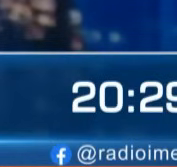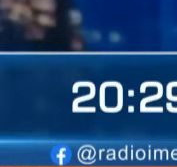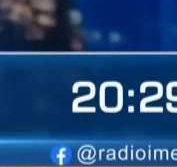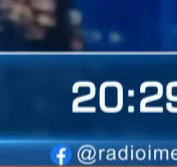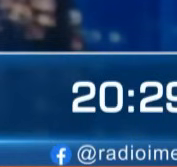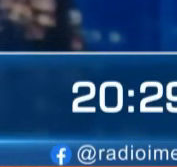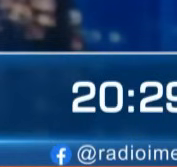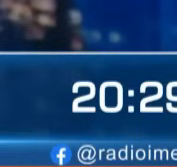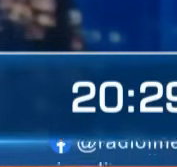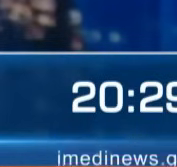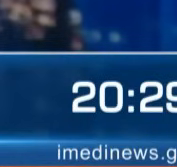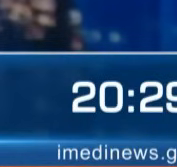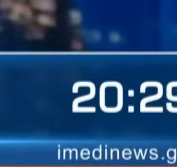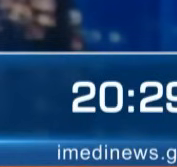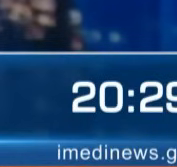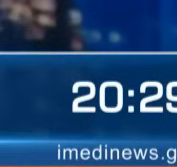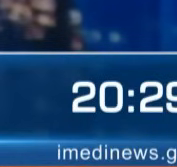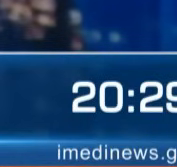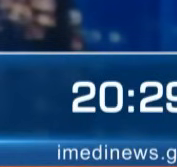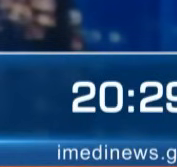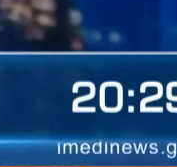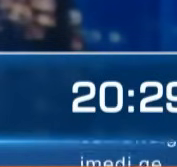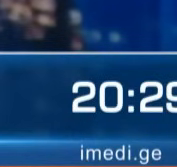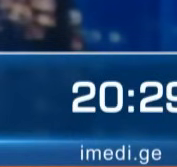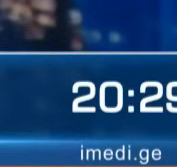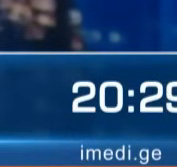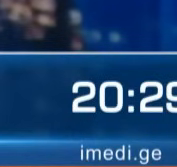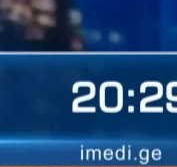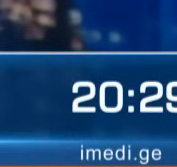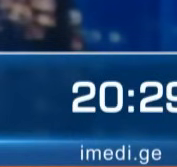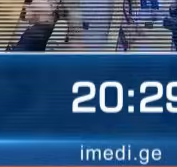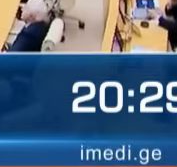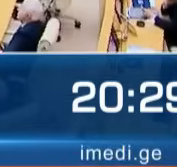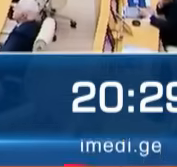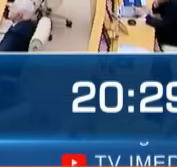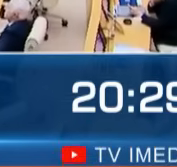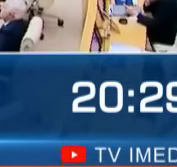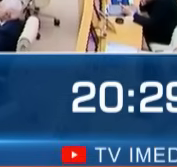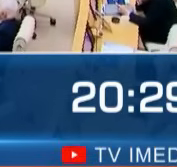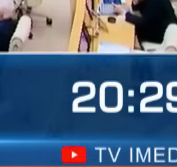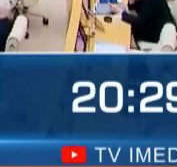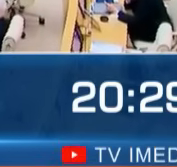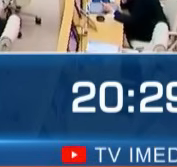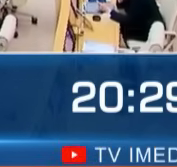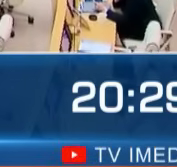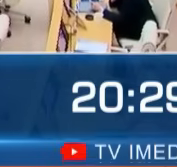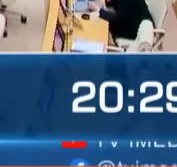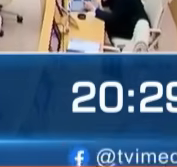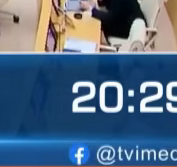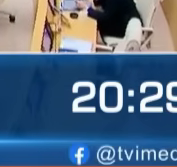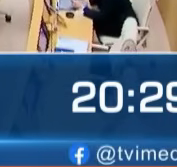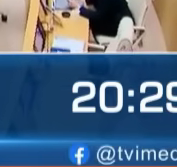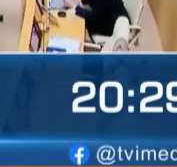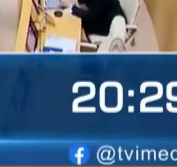თქვენ თქვით, საქართველოში აკრედიტებული ელჩები პარლამენტის ხტომათა დარბაზში უსმენდნენ დღეს მომავალ პრემიერ-მინისტრს. Იცით,